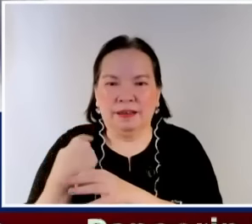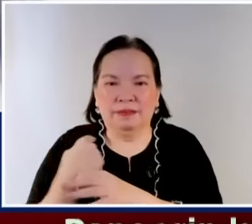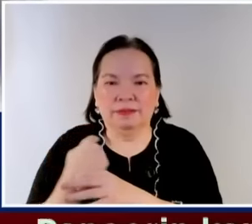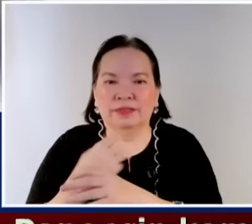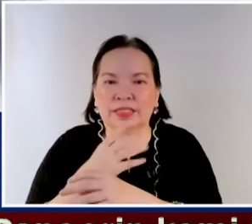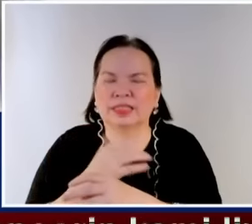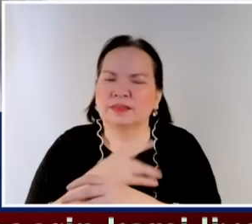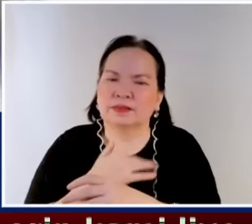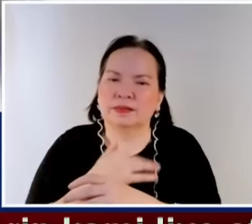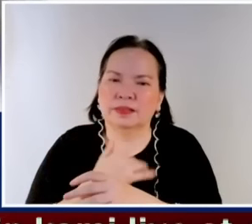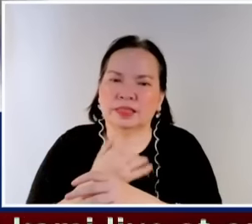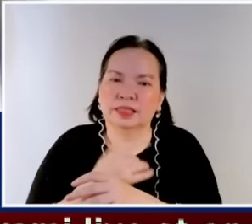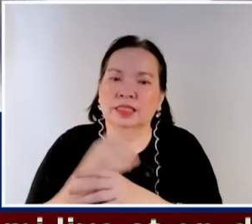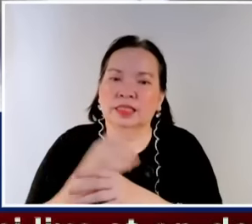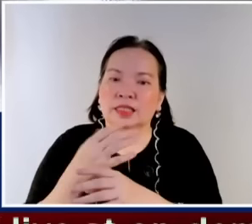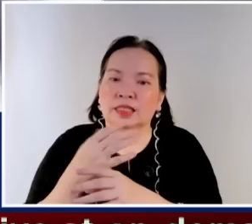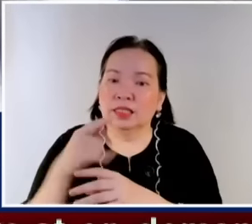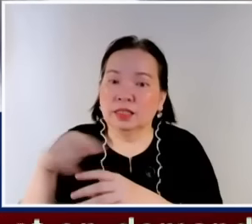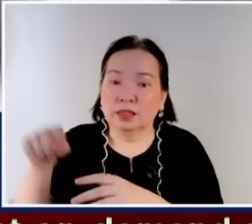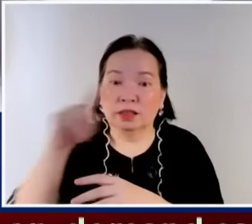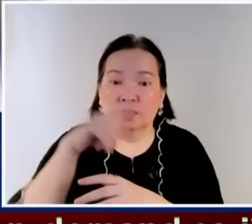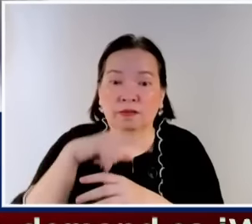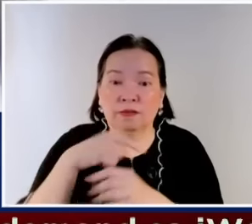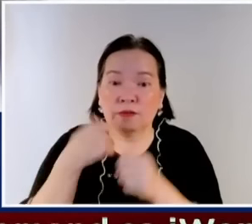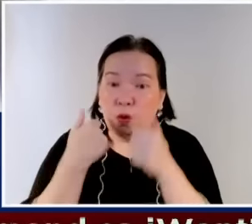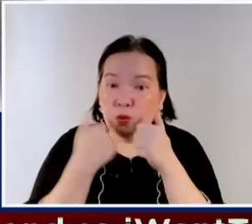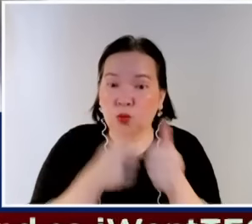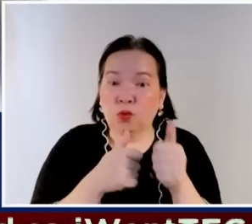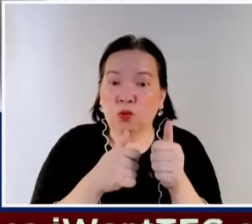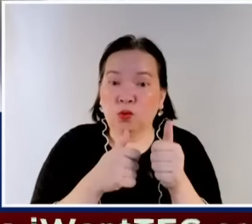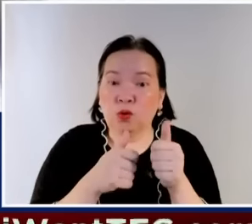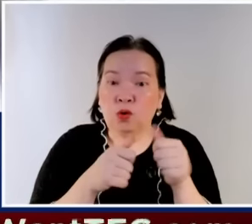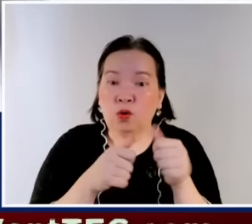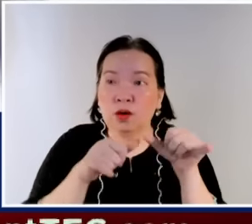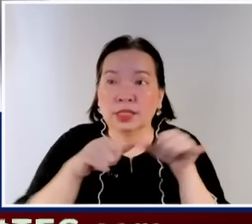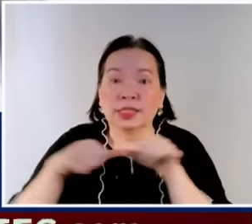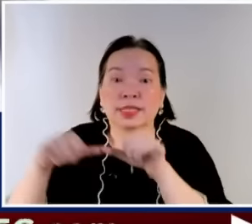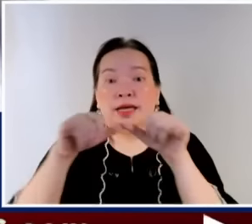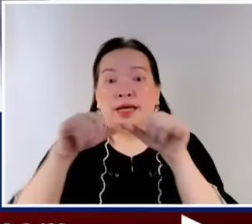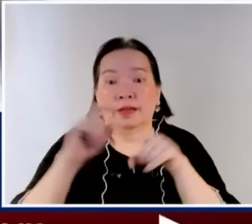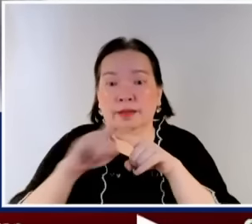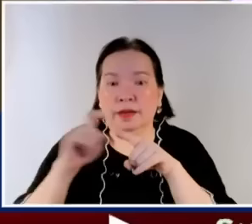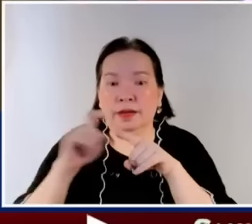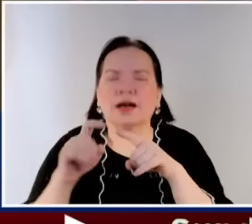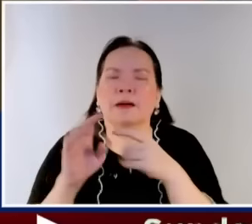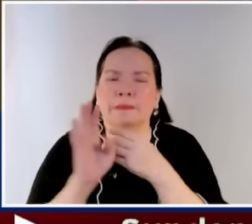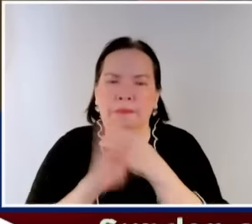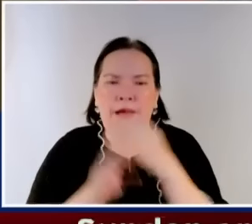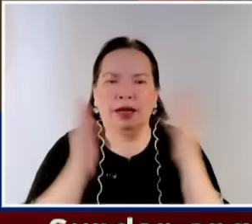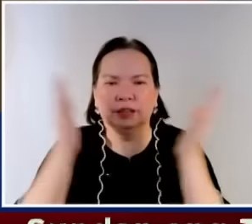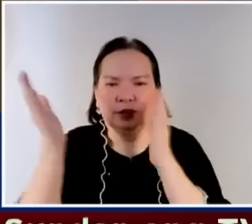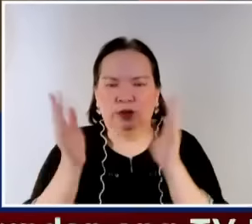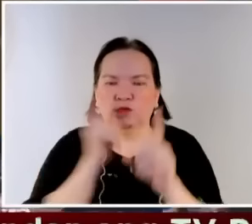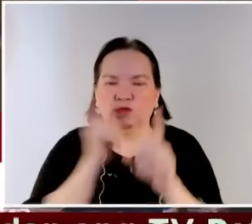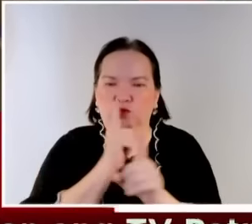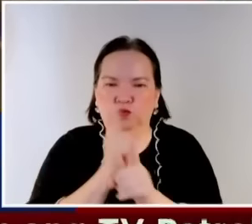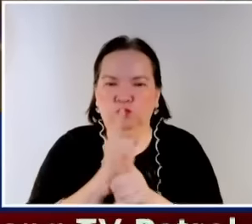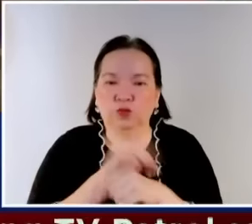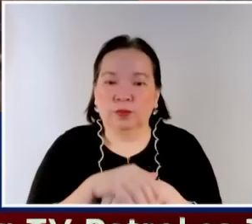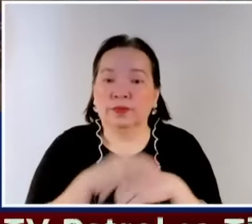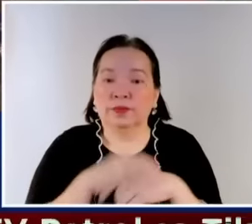ko naman, pag nag-comply sila sa standards ng Meralco, may ibabalik po yung service nila. Ayon sa